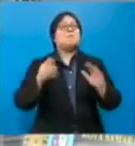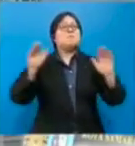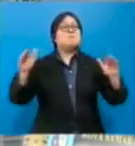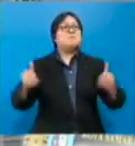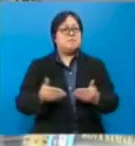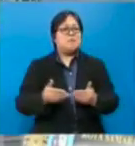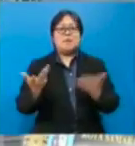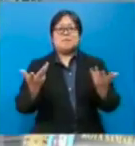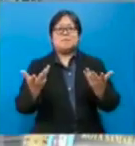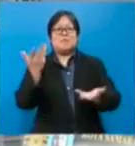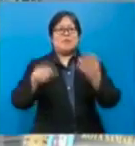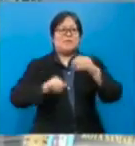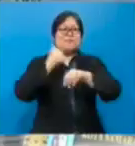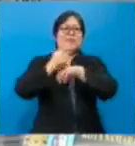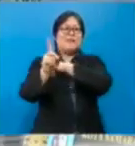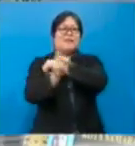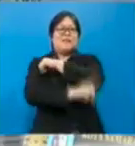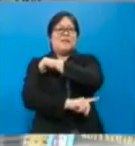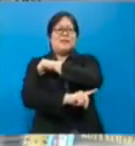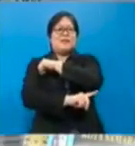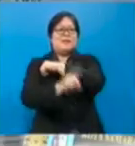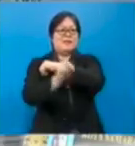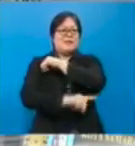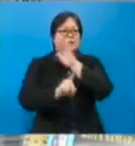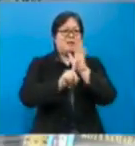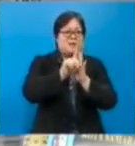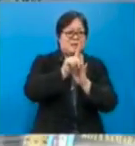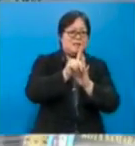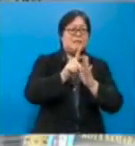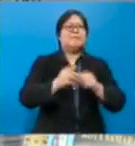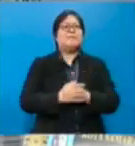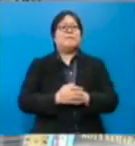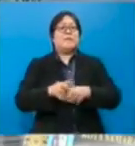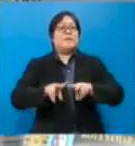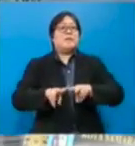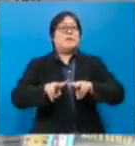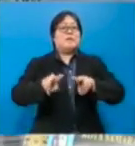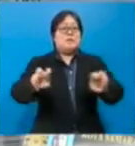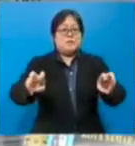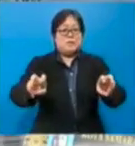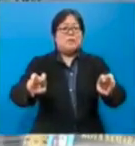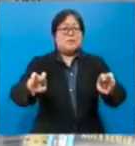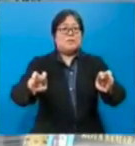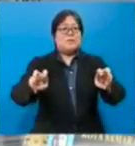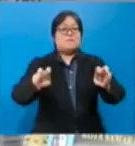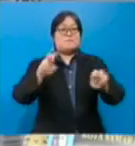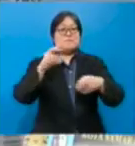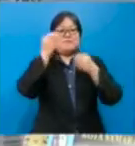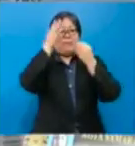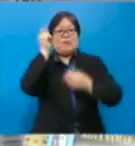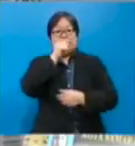memperkenalkan hukuman ataupun penalti yang lebih tinggi lagi, memandangkan penyebaran fake news ini masih